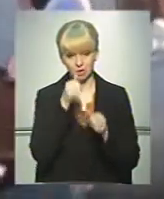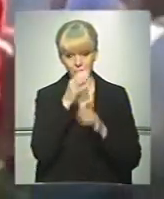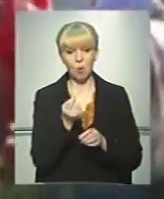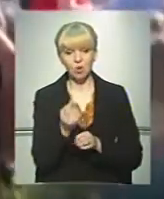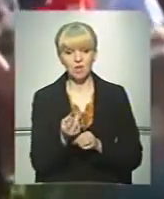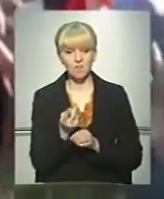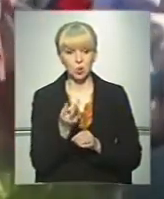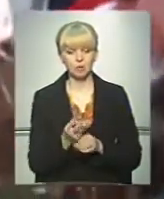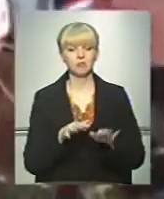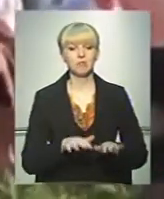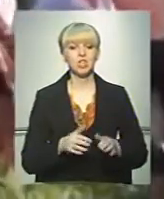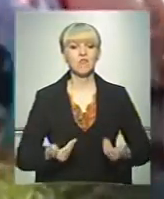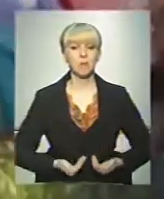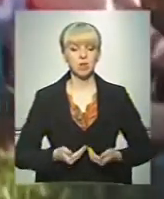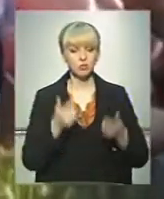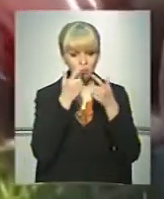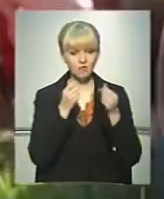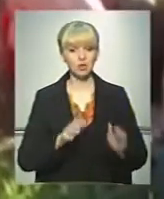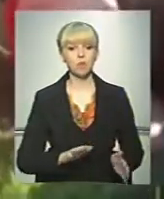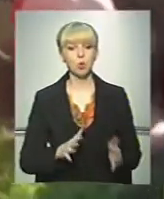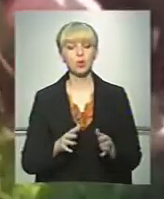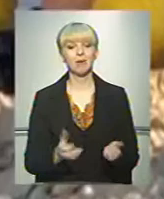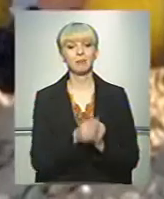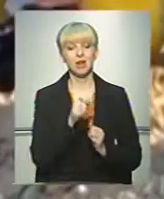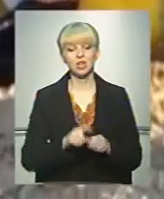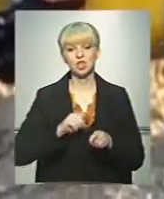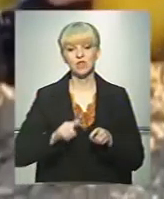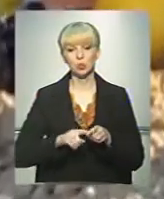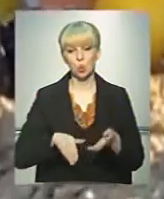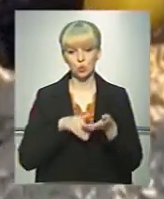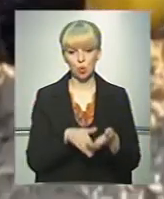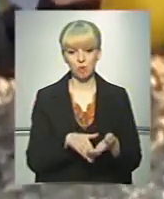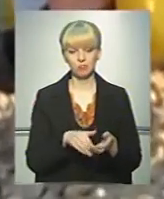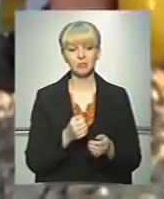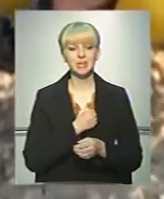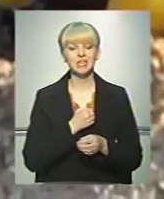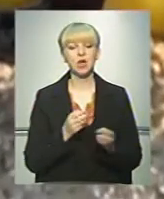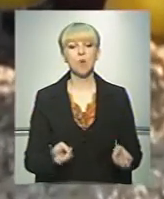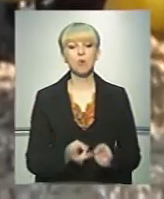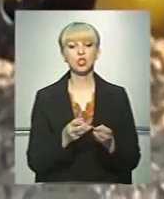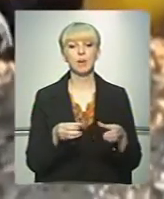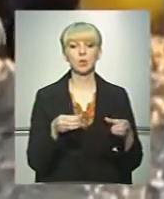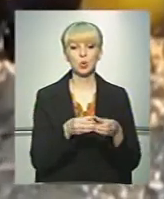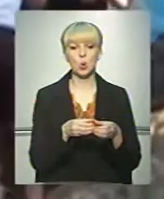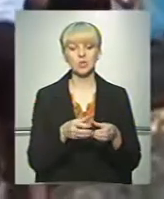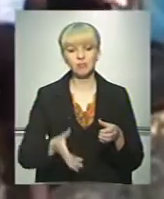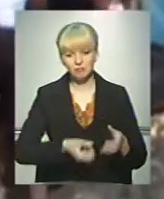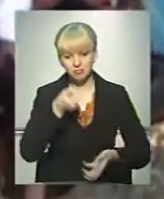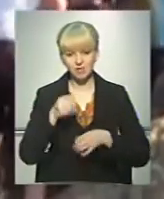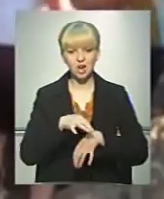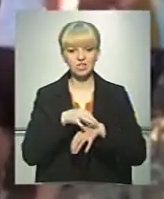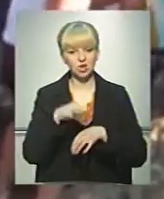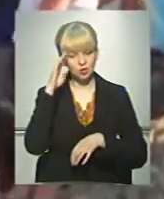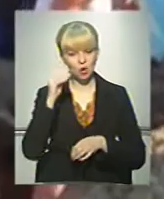другий. Місцеві мешканці повідомили про подію рятувальників та швидку допомогу. Бійці пожежно-рятувального підрозділу підняли тіла чоловіків